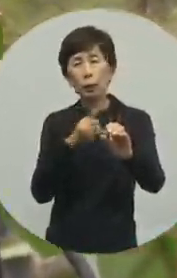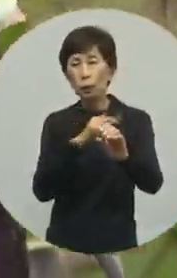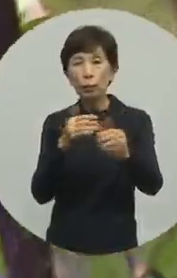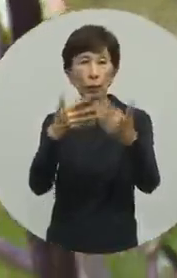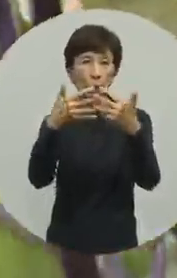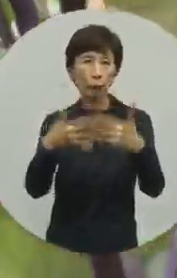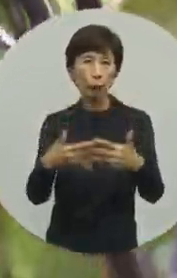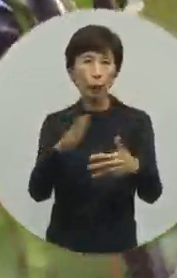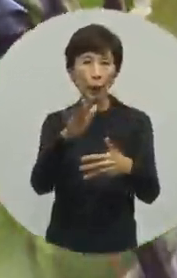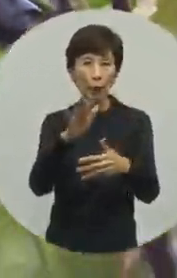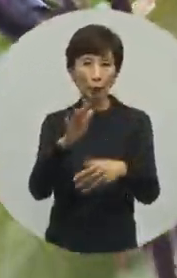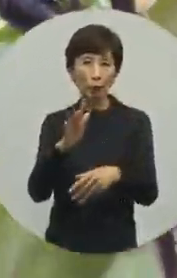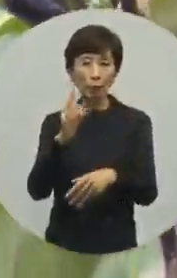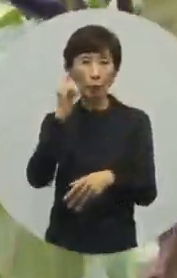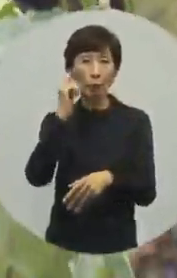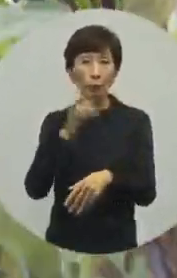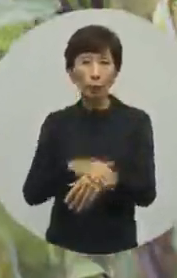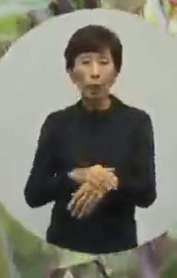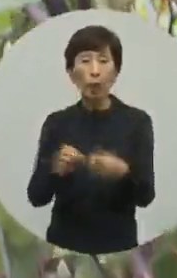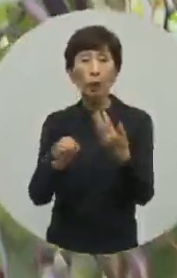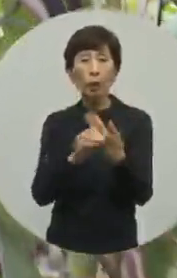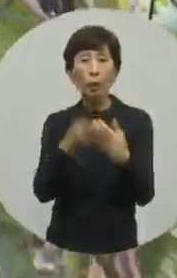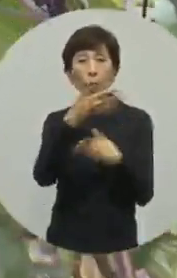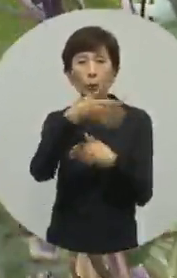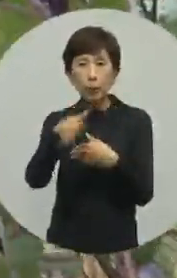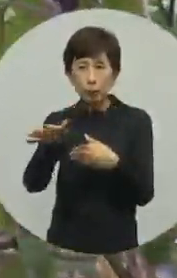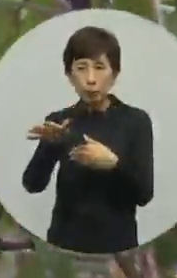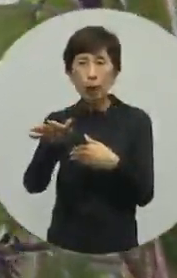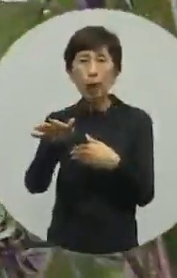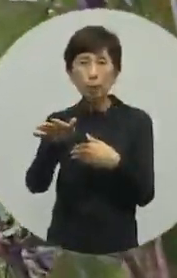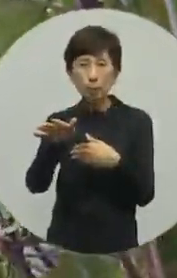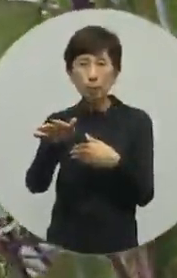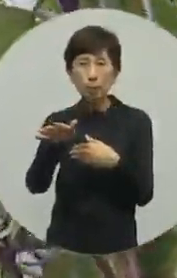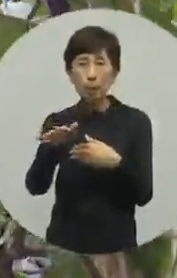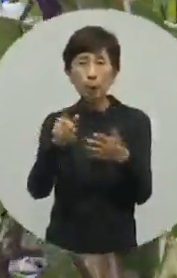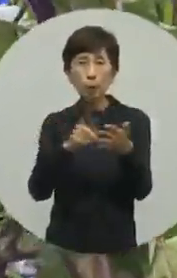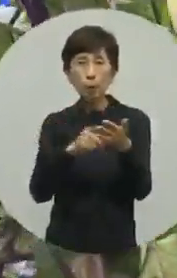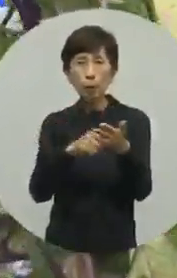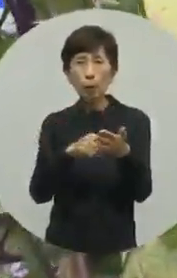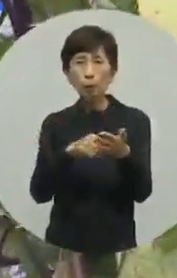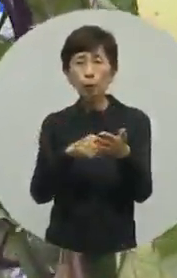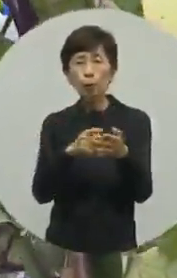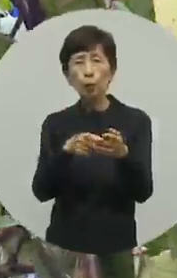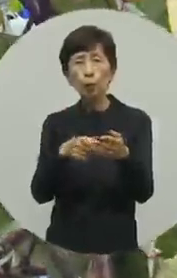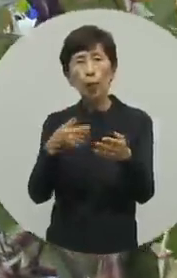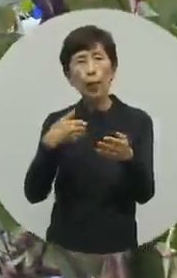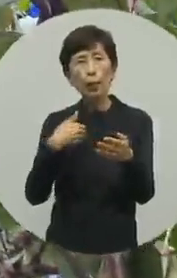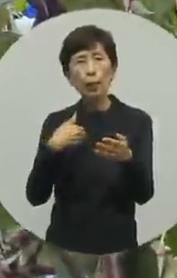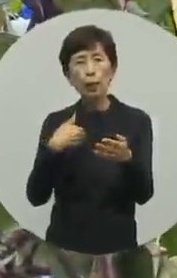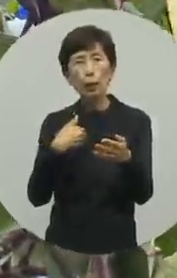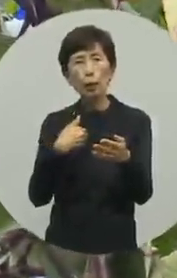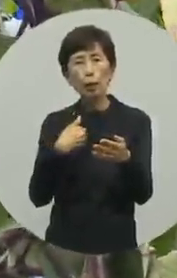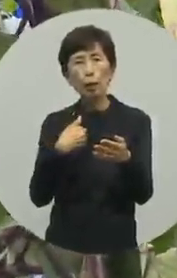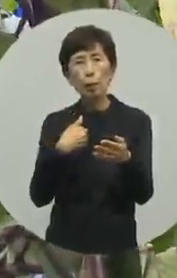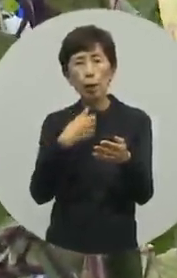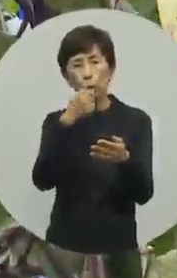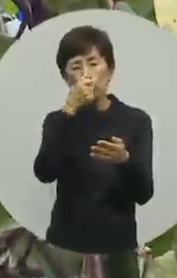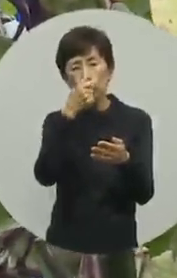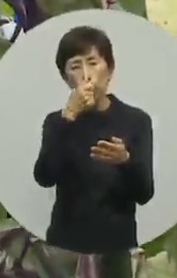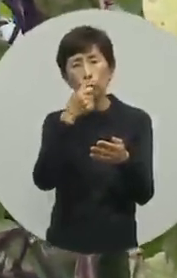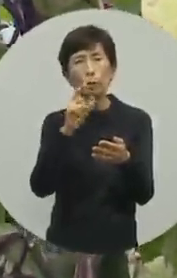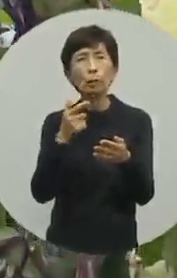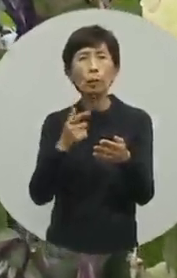ると思うんですけど、例えば水がそれこそ不足したり、あと栄養が行き届いてなかったりってことで、やっぱ曲がりと